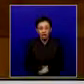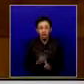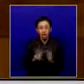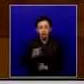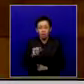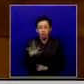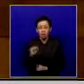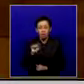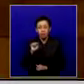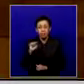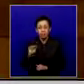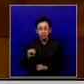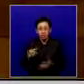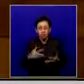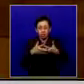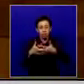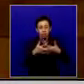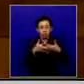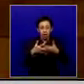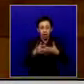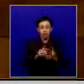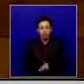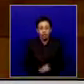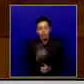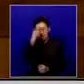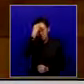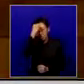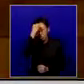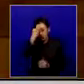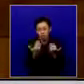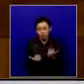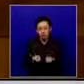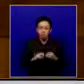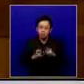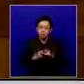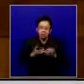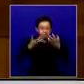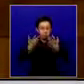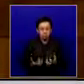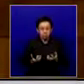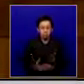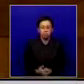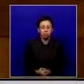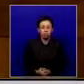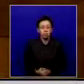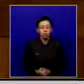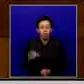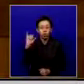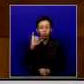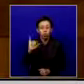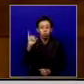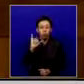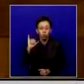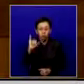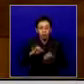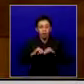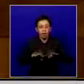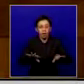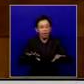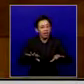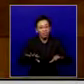ของอเมริกาญี่ปุ่นตอนนี้หนักหนาทั้งนั้นยุโรปเขาประกาศมาเลยว่า